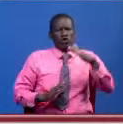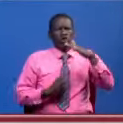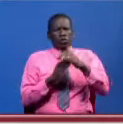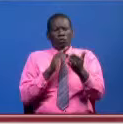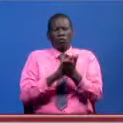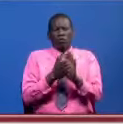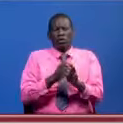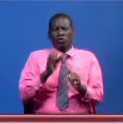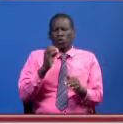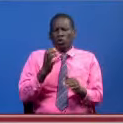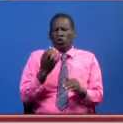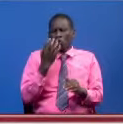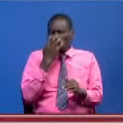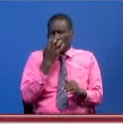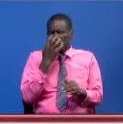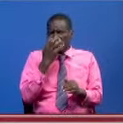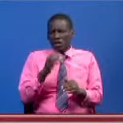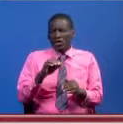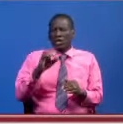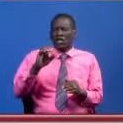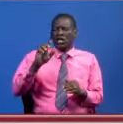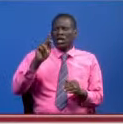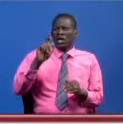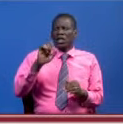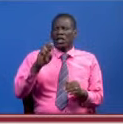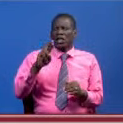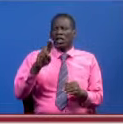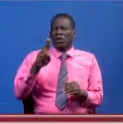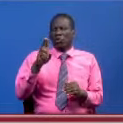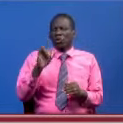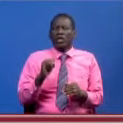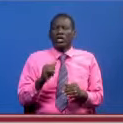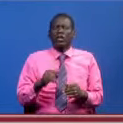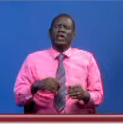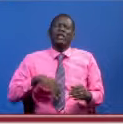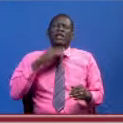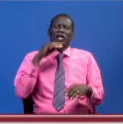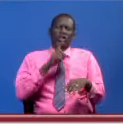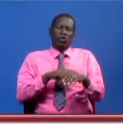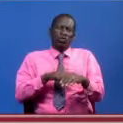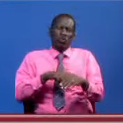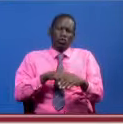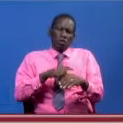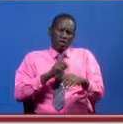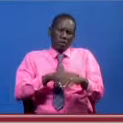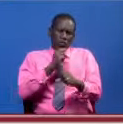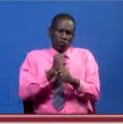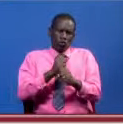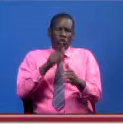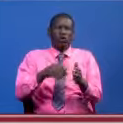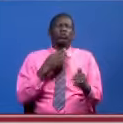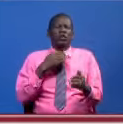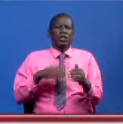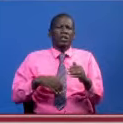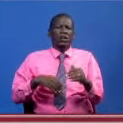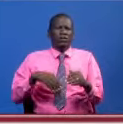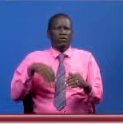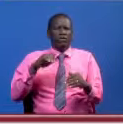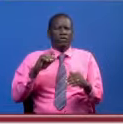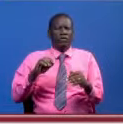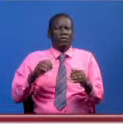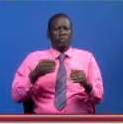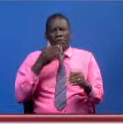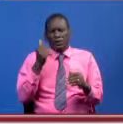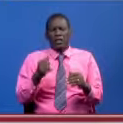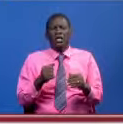ziada. Cheruiyot Kirui alifariki akifanya kile alichopenda zaidi. Katika safari yake ya mwisho, alitazamia kuwa Mwafrika wa kwanza